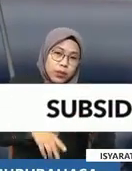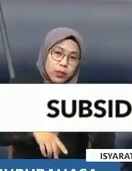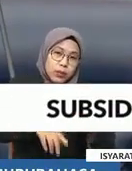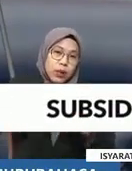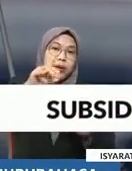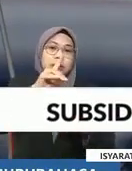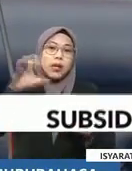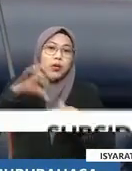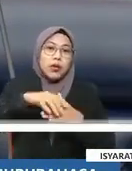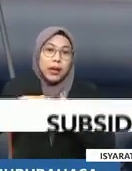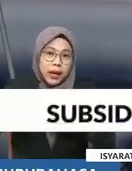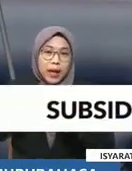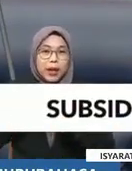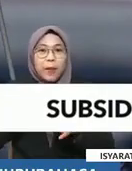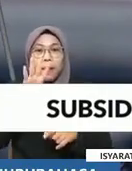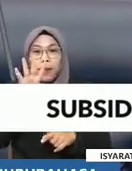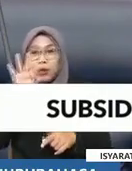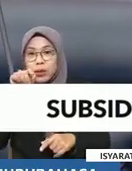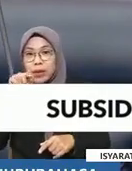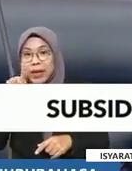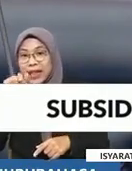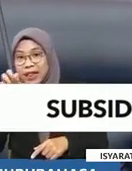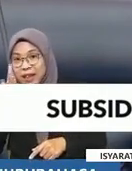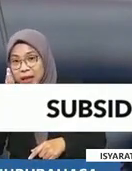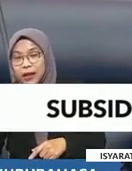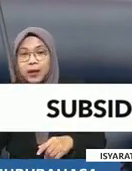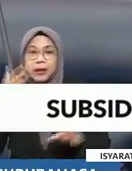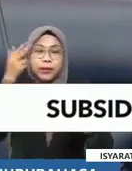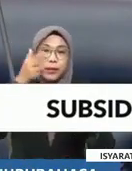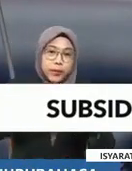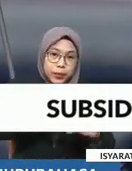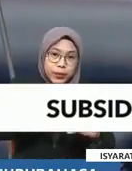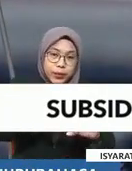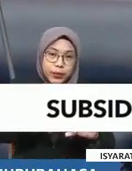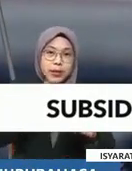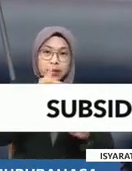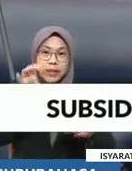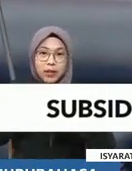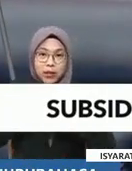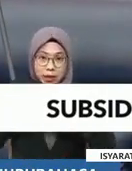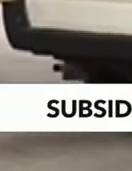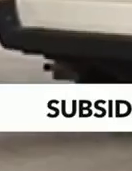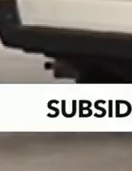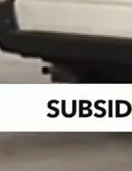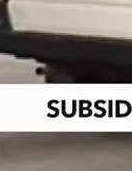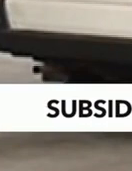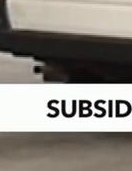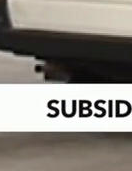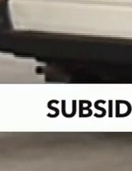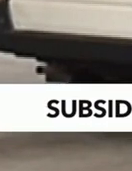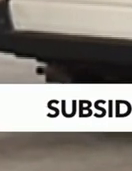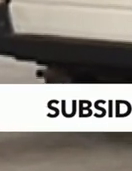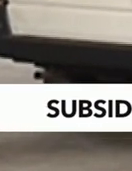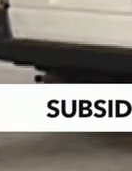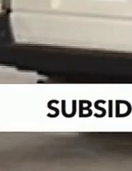100 Ringgit atau kira-kira 49 Lite dan kita mengisi minyak dengan nilai suatu Seringgit yang tadi lah Pak Kusnadi